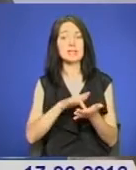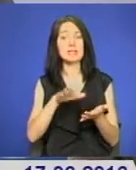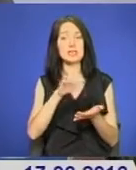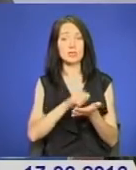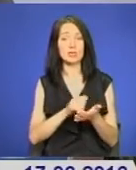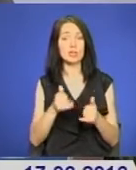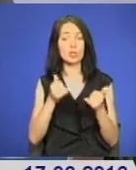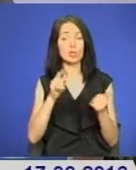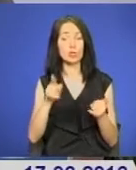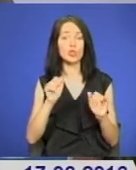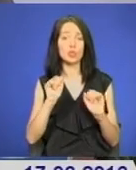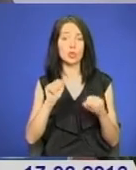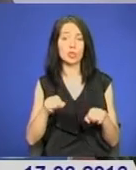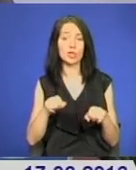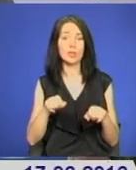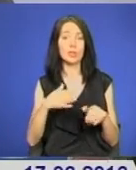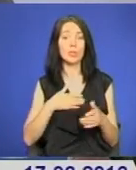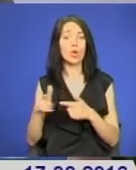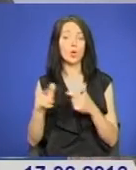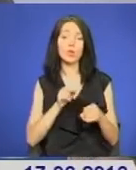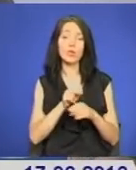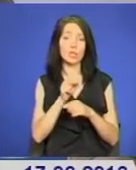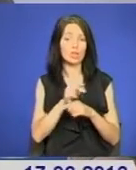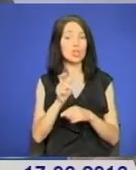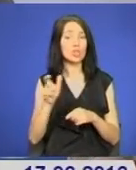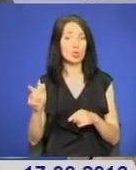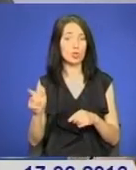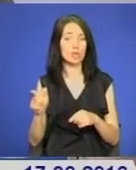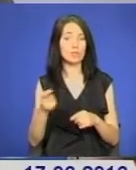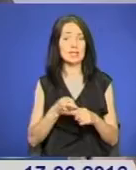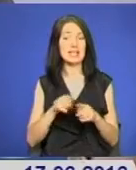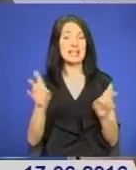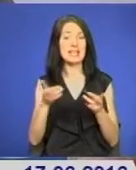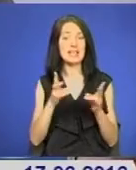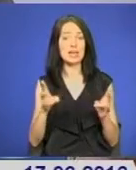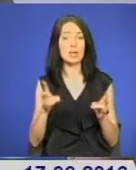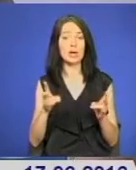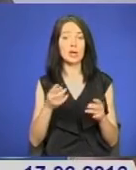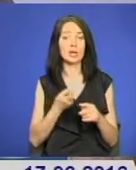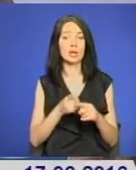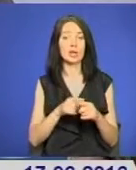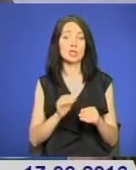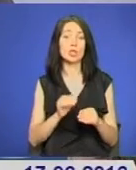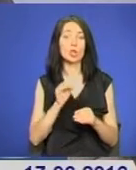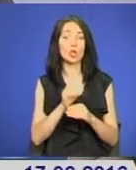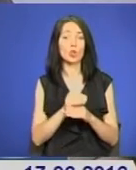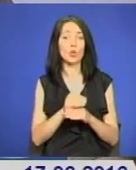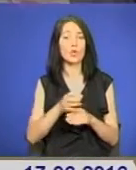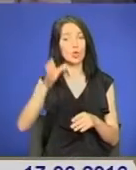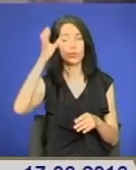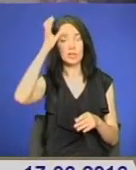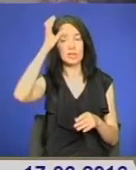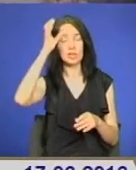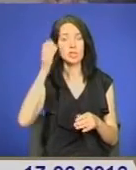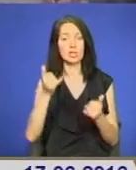щоб ми готові навчити людей. Це не потребує якоїсь додаткової там освіти.